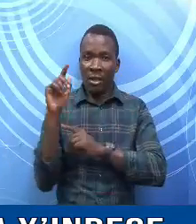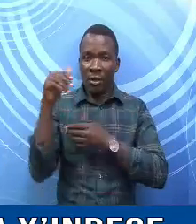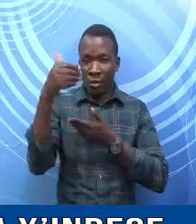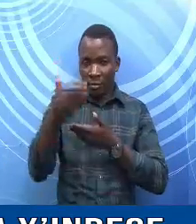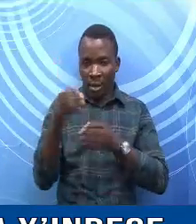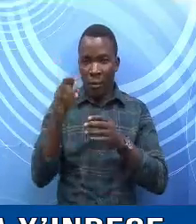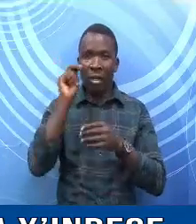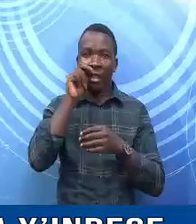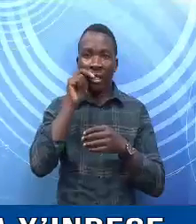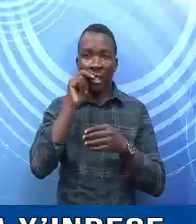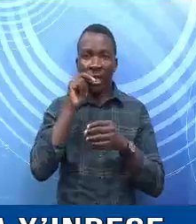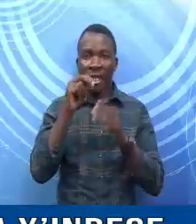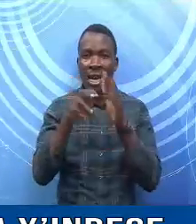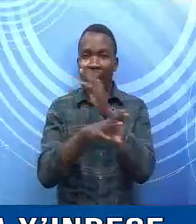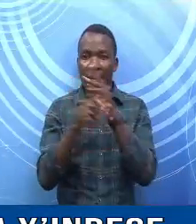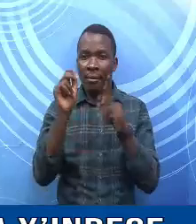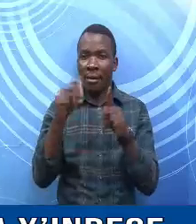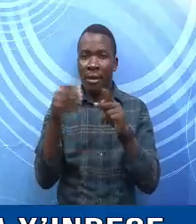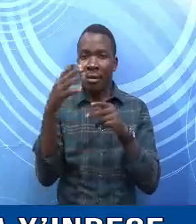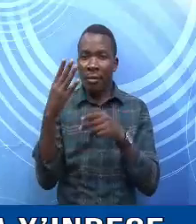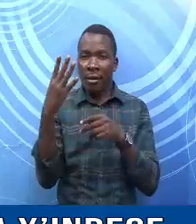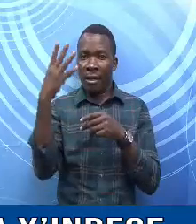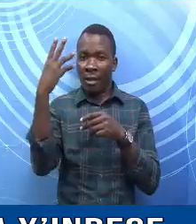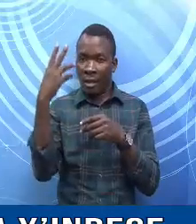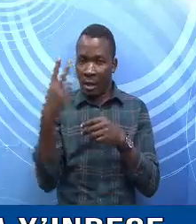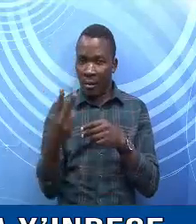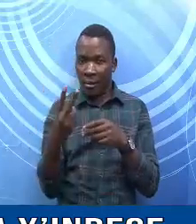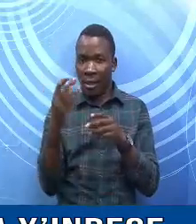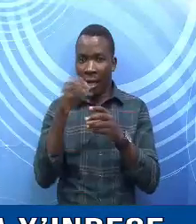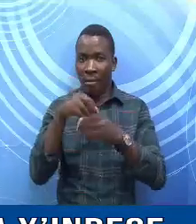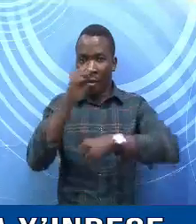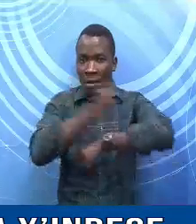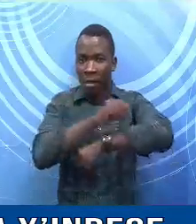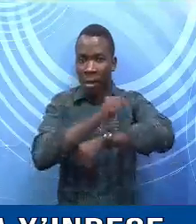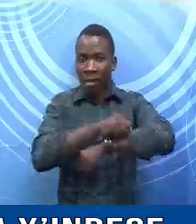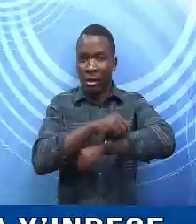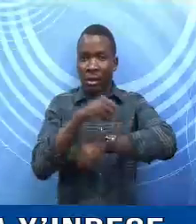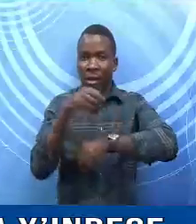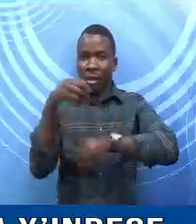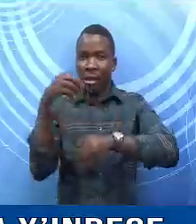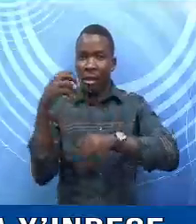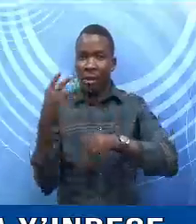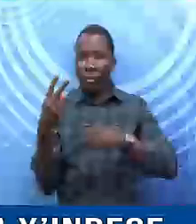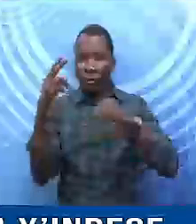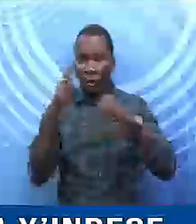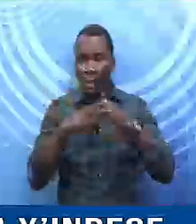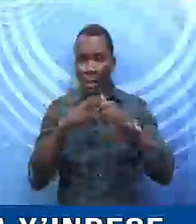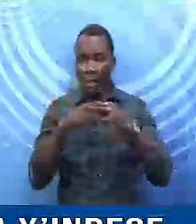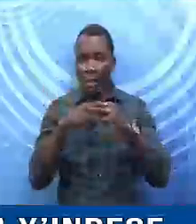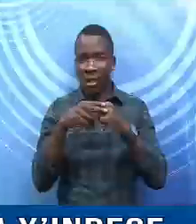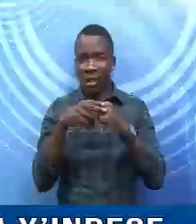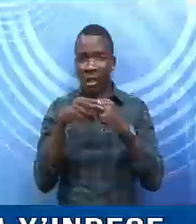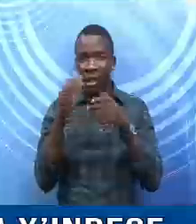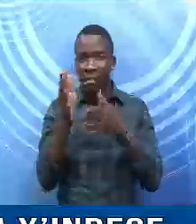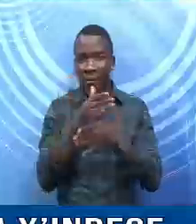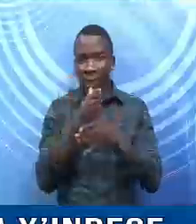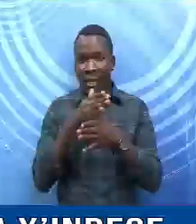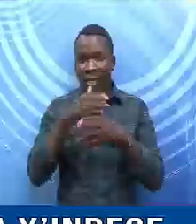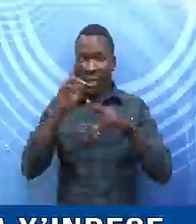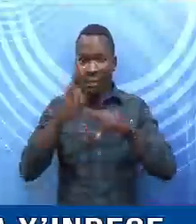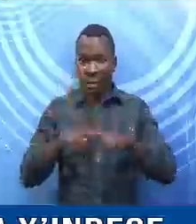abantu 42 harimo n'abanyeshuri 27. Minisitiri ushinzwe ubwikorezi mu kirere muri Nigeria Sirika Hadi yemeje